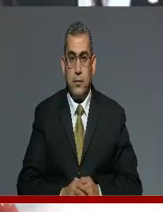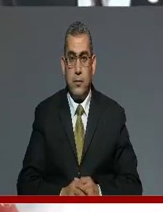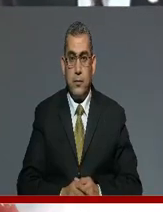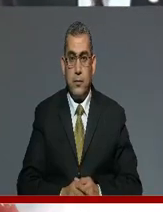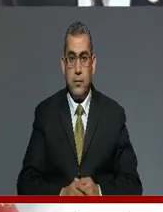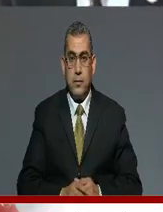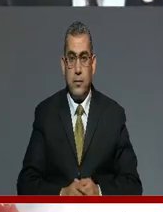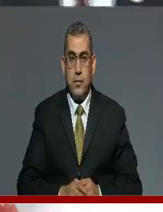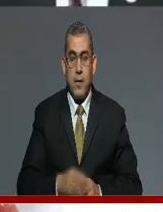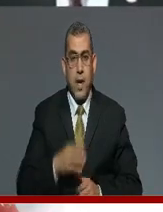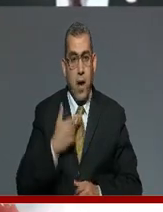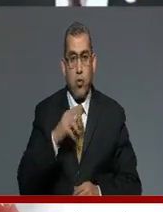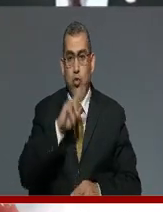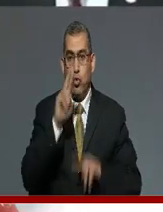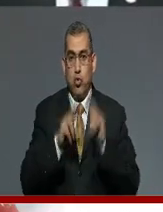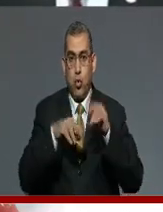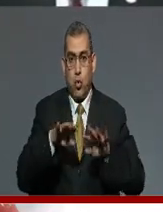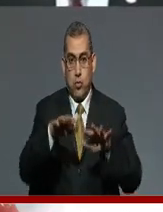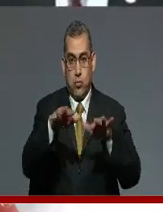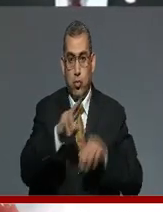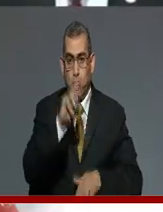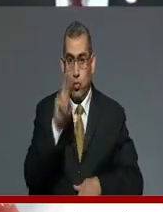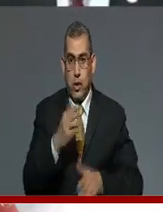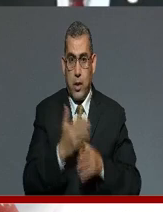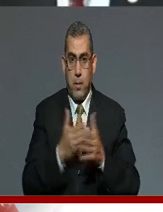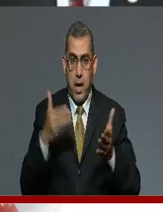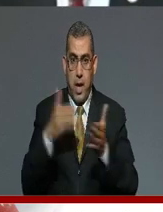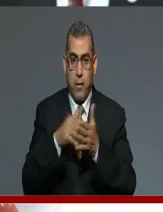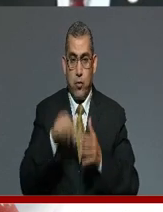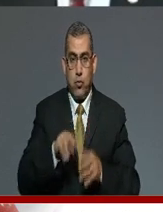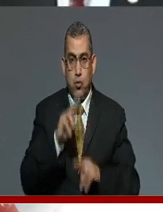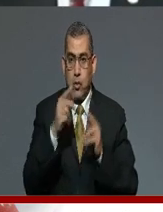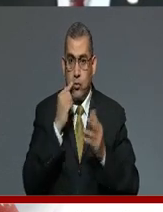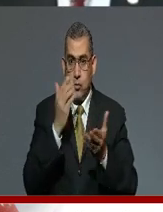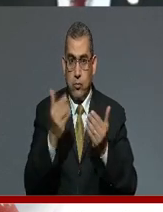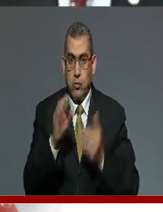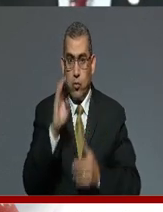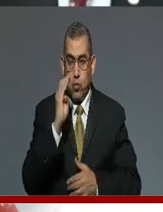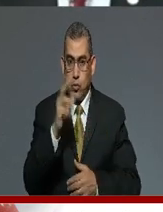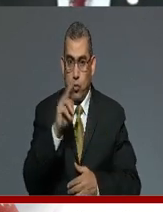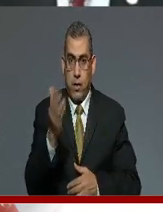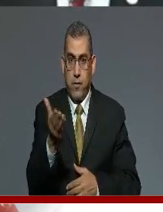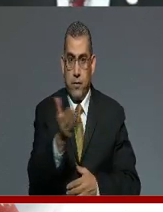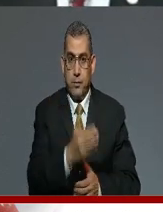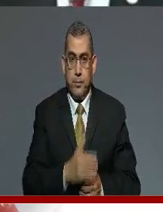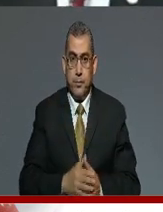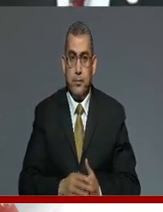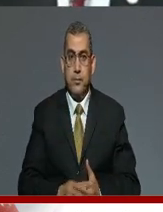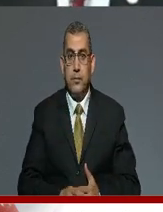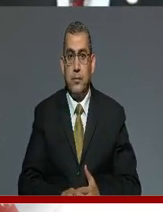اي اسئله من القاعه قبل ان نعود مره اخرى الى الانترنت والاسئله عليهم